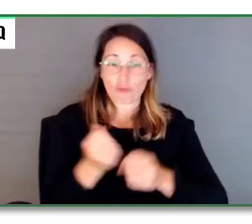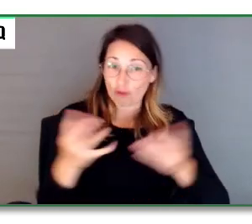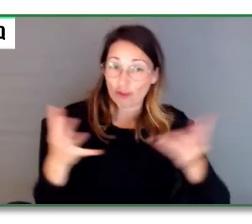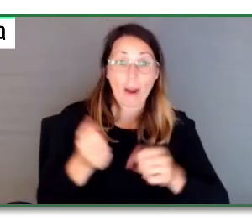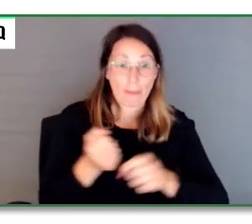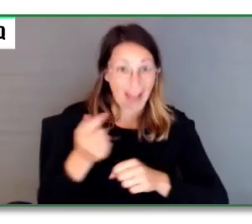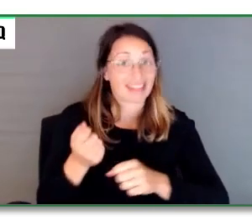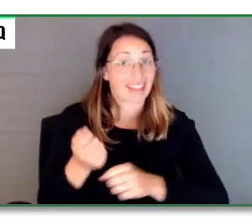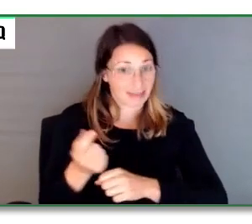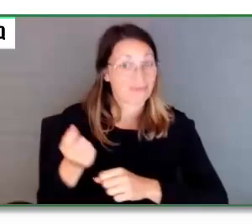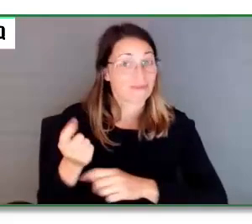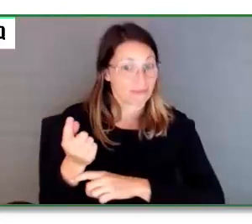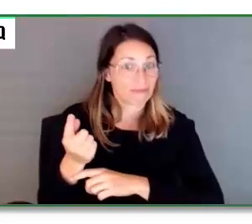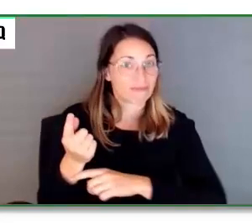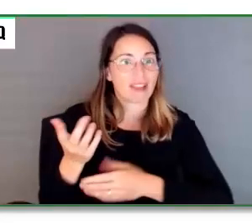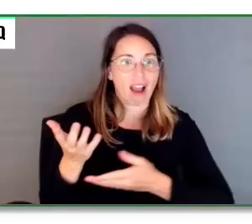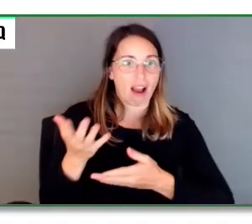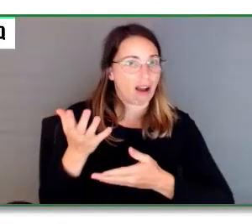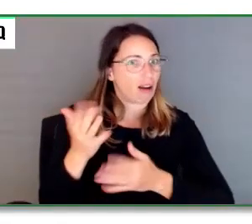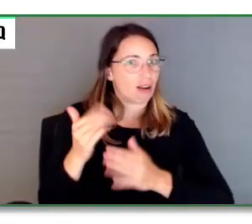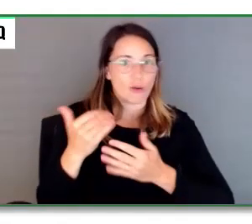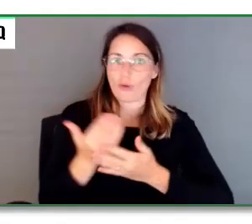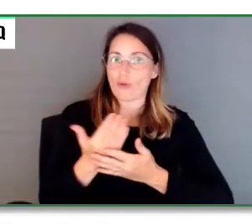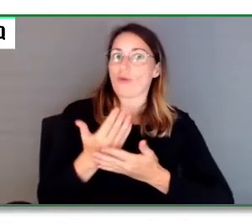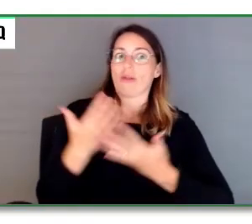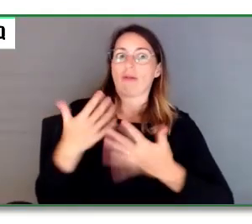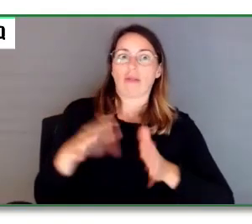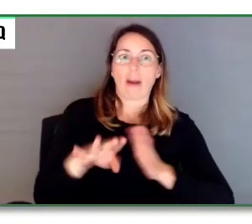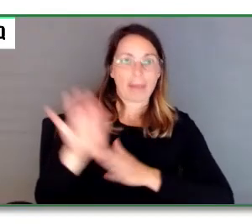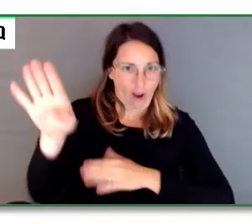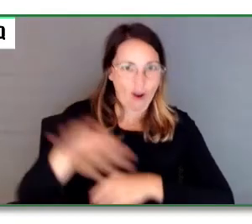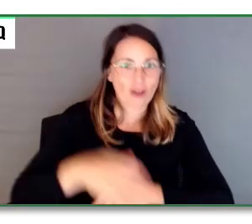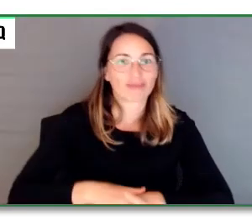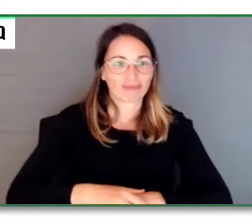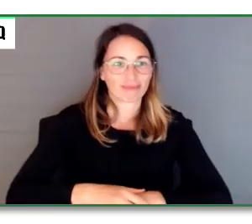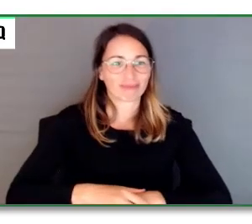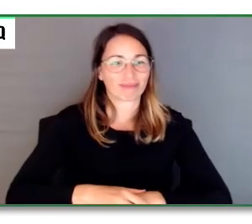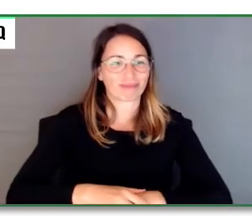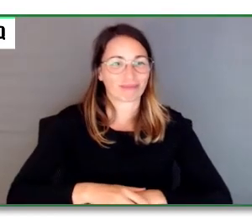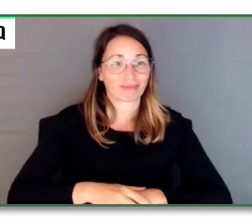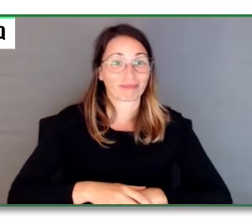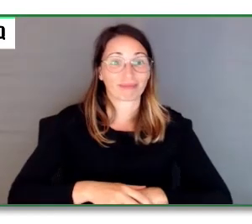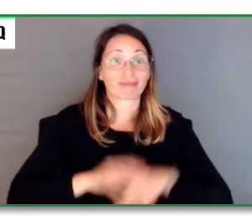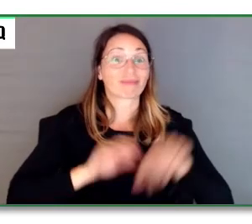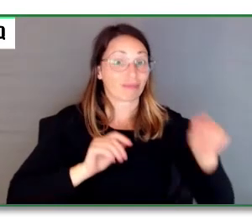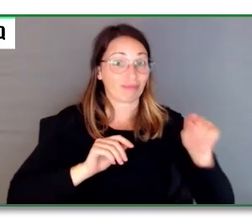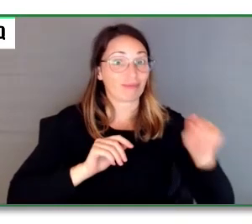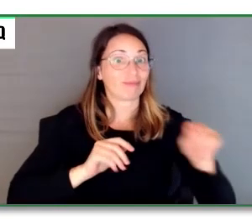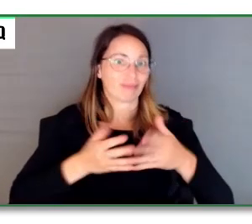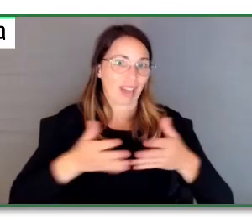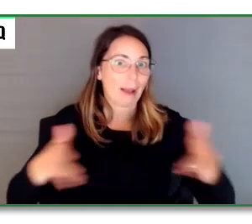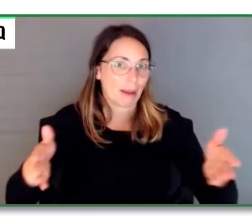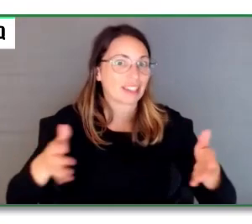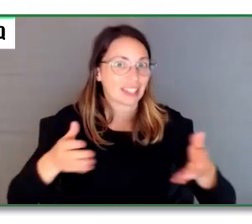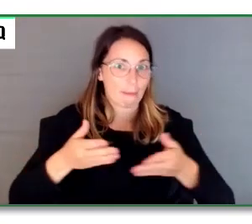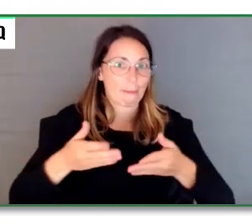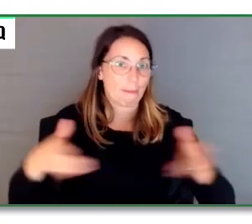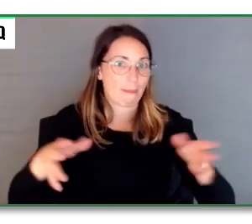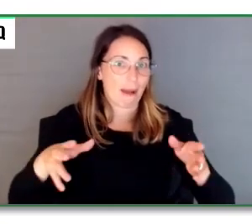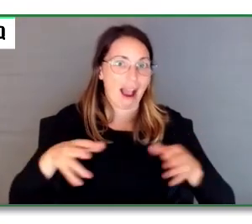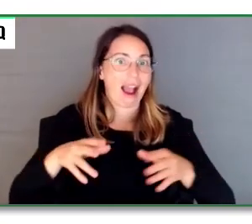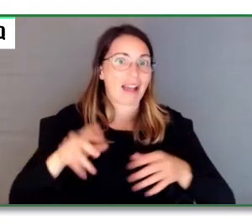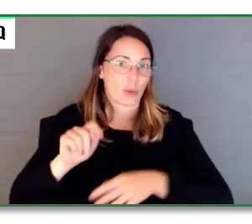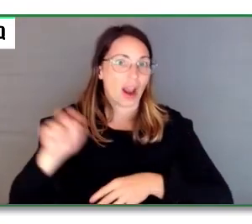ça a vraiment fait toute une différence. Grâce à ce merveilleux appareil, nous sommes en mesure